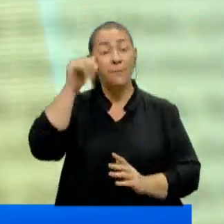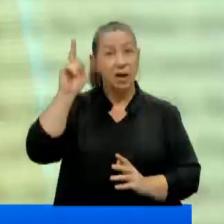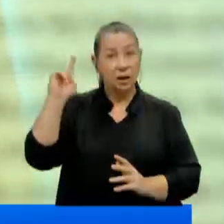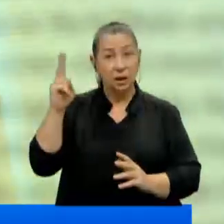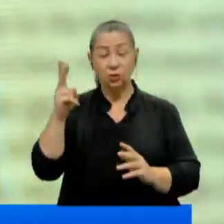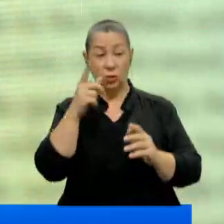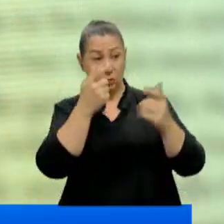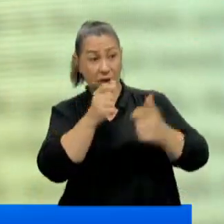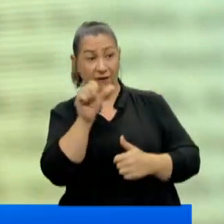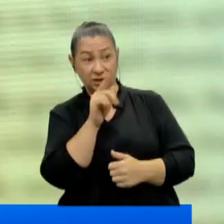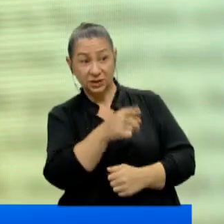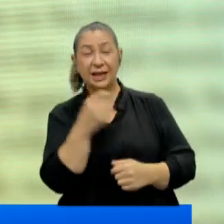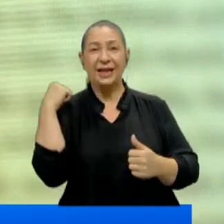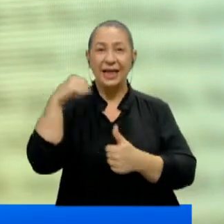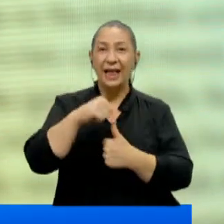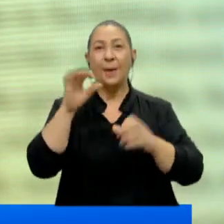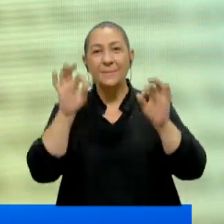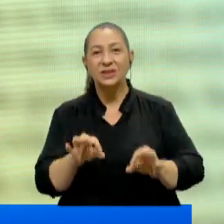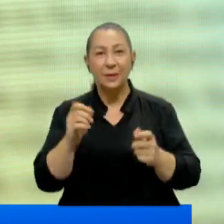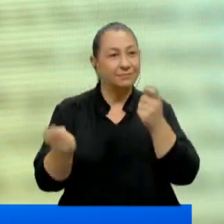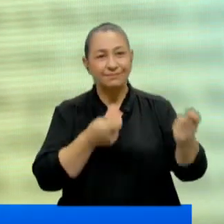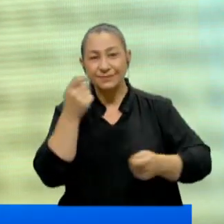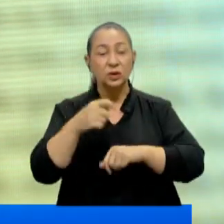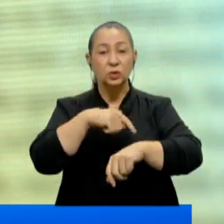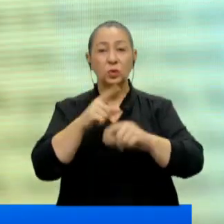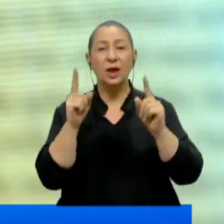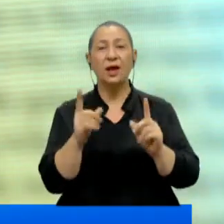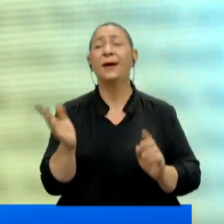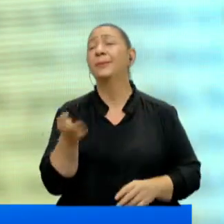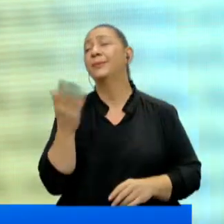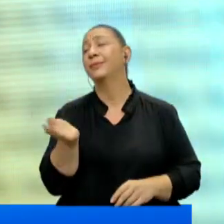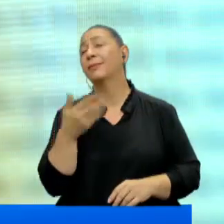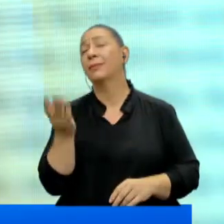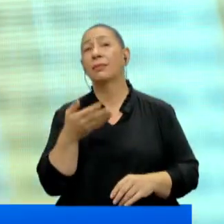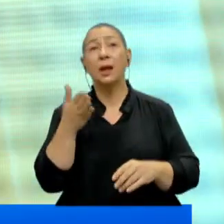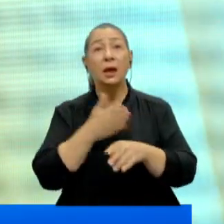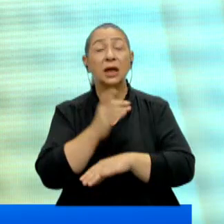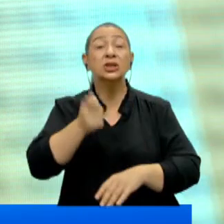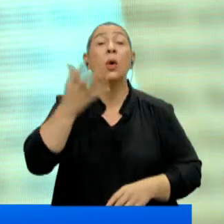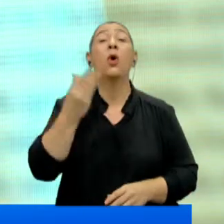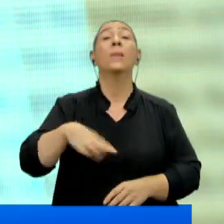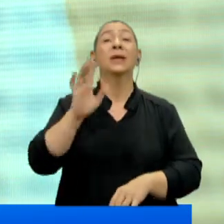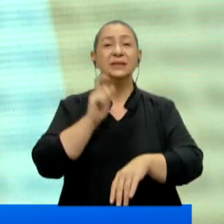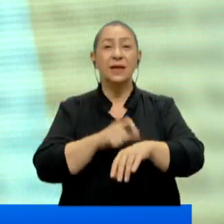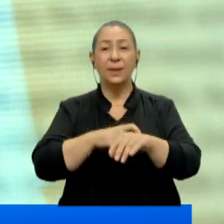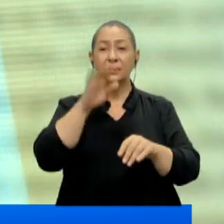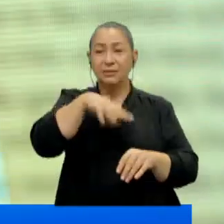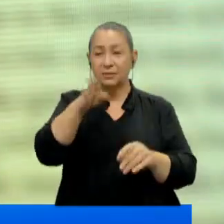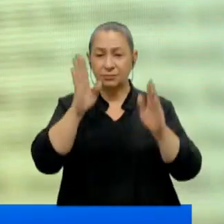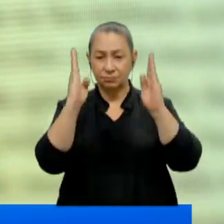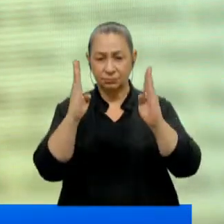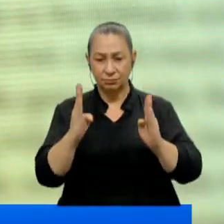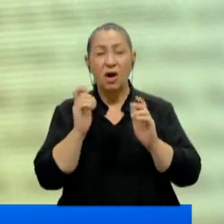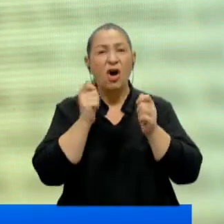Devletleri'nin ülkenin yeniden inşa edilmesi için gereken süreyi sürekli hafife aldığı, gerçekçi olmayan zaman çizelgeleri ve